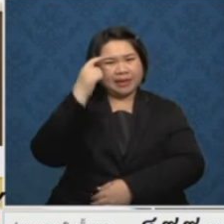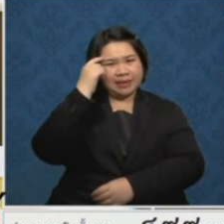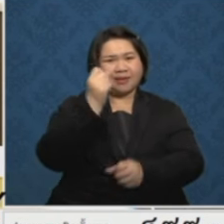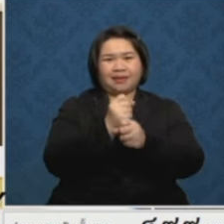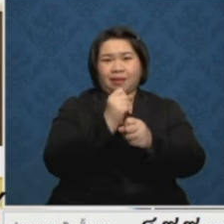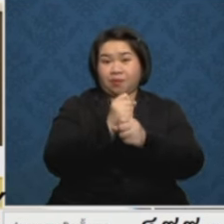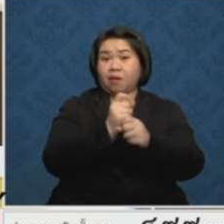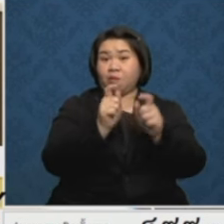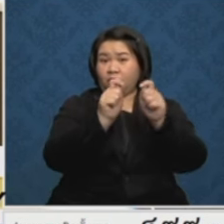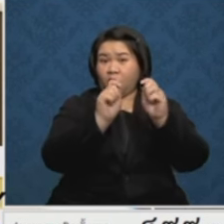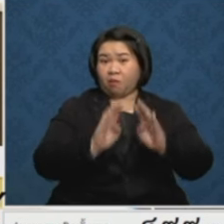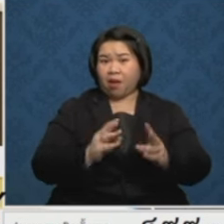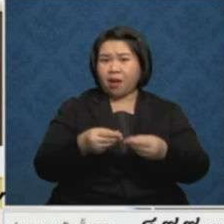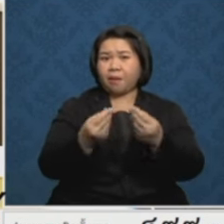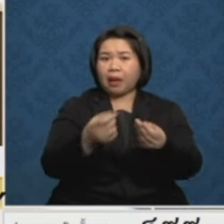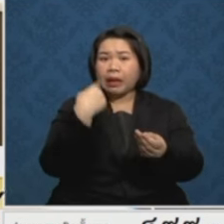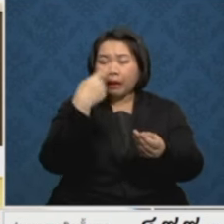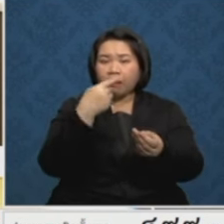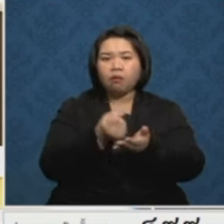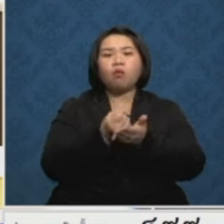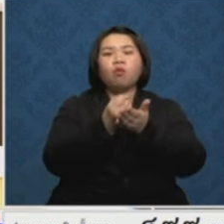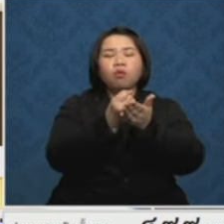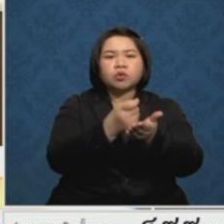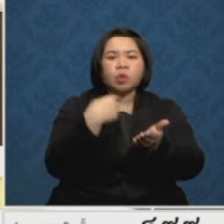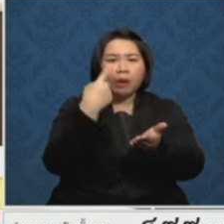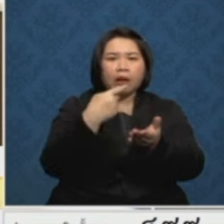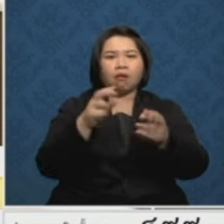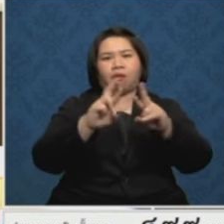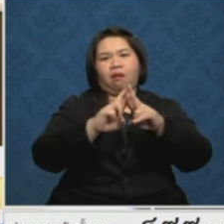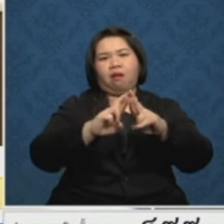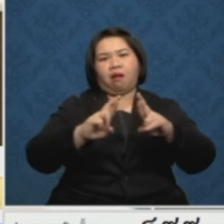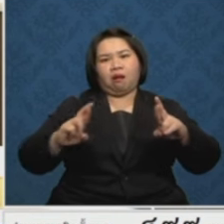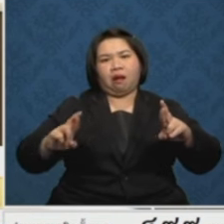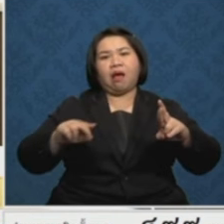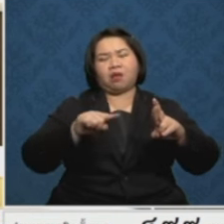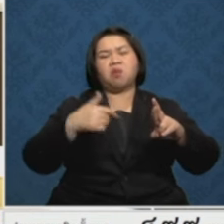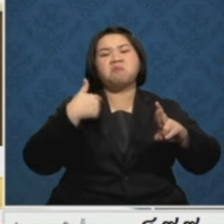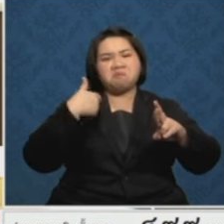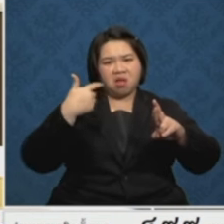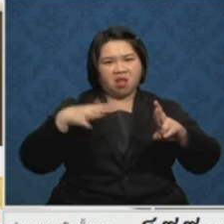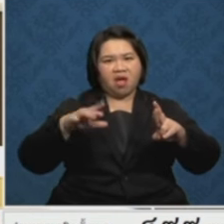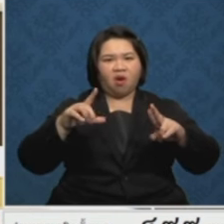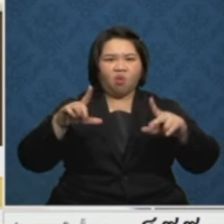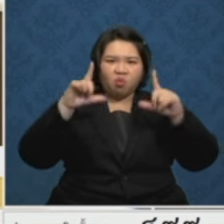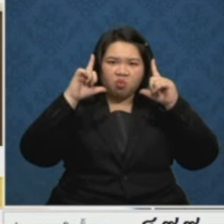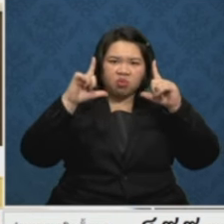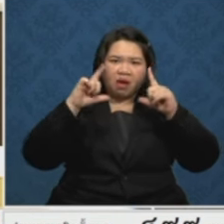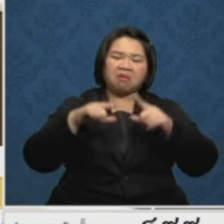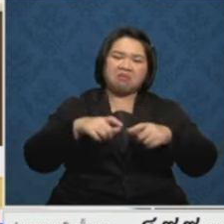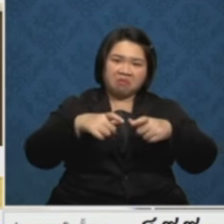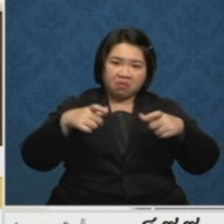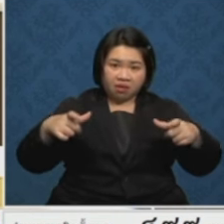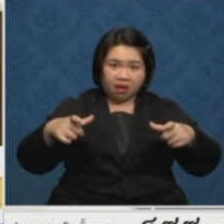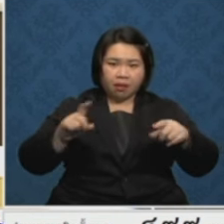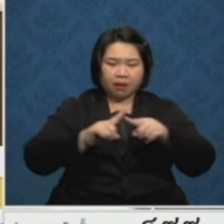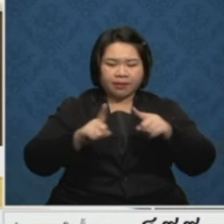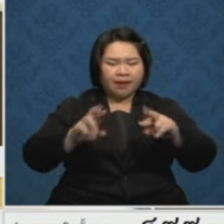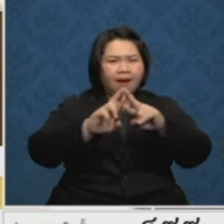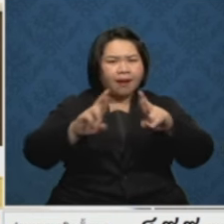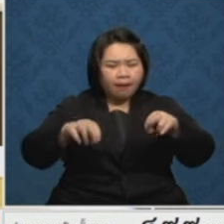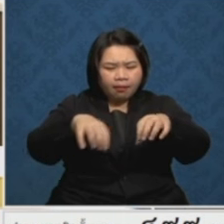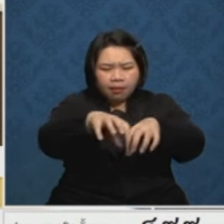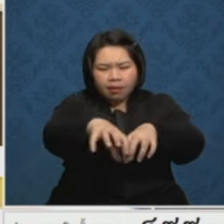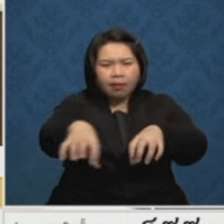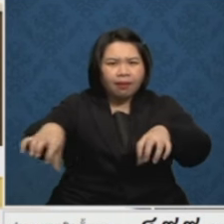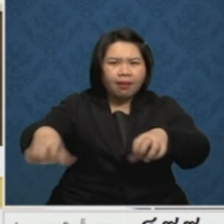าเนี่ยมันเอื้อให้กับร้านค้าที่เขามีสายป่านยาวแต่ว่าร้านค้ารายเล็กรายย่อยที่เป็นเ